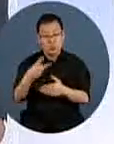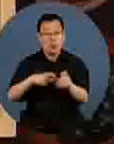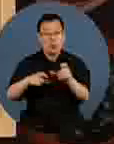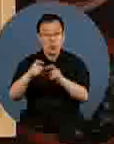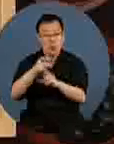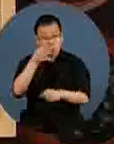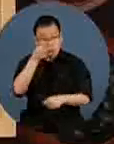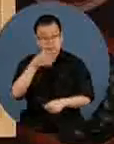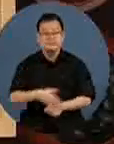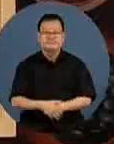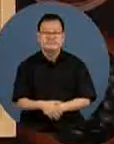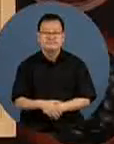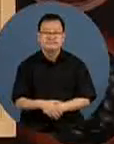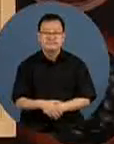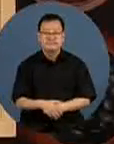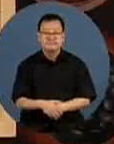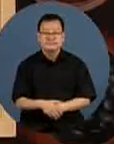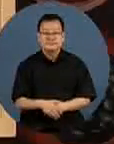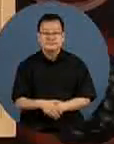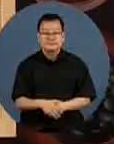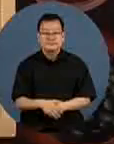보시겠습니다.